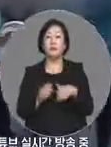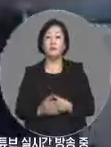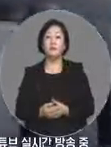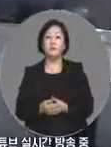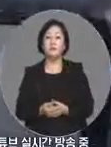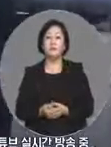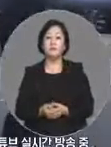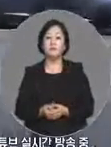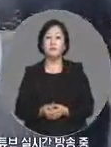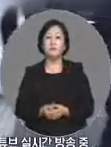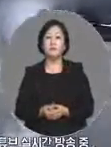줍니다